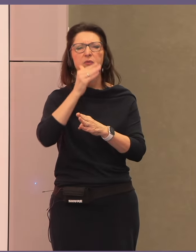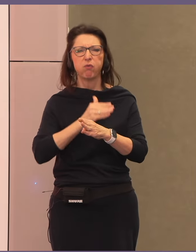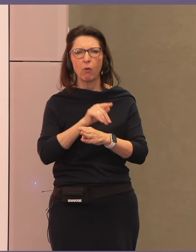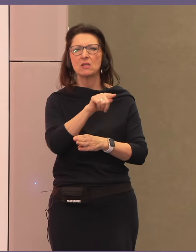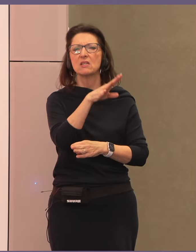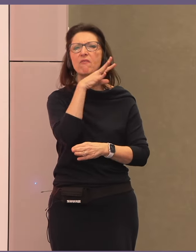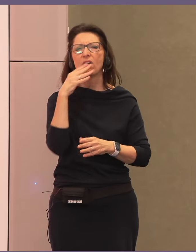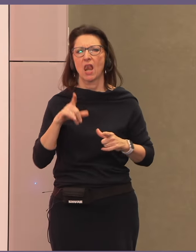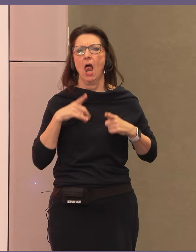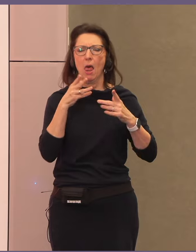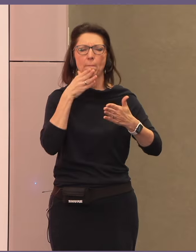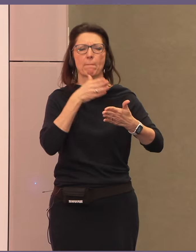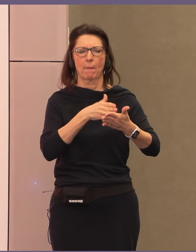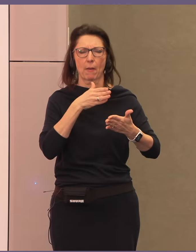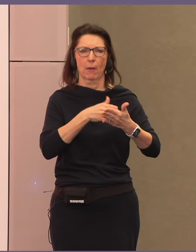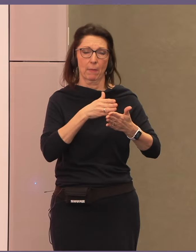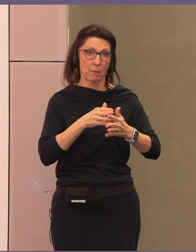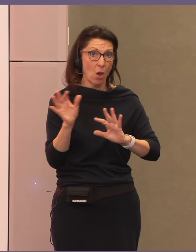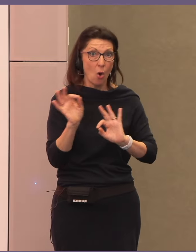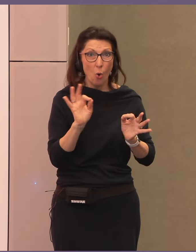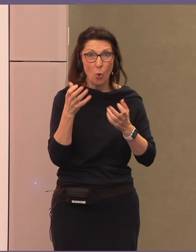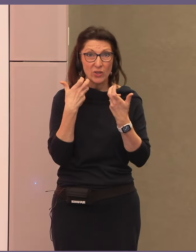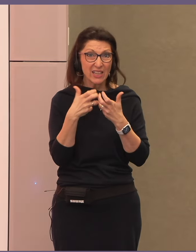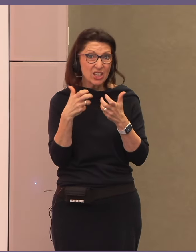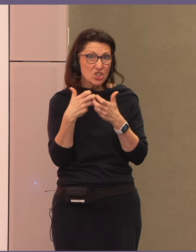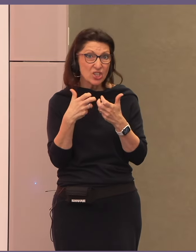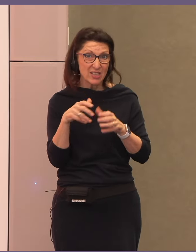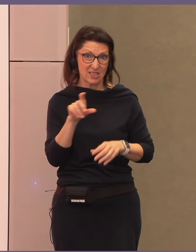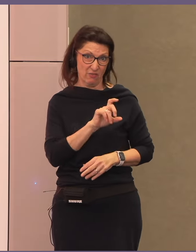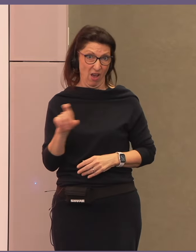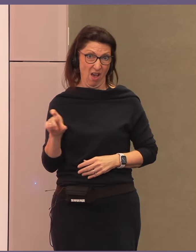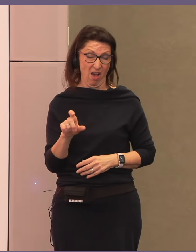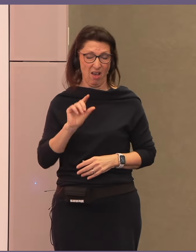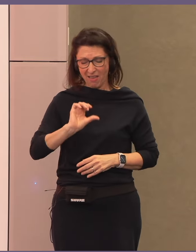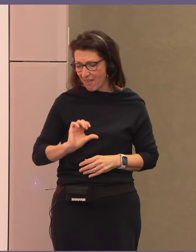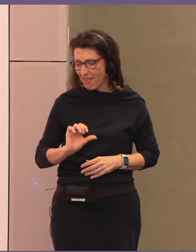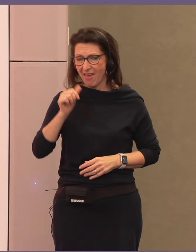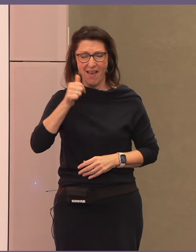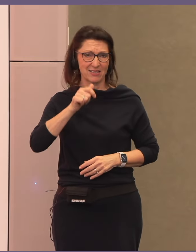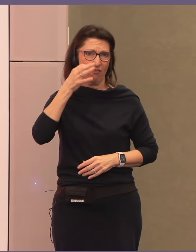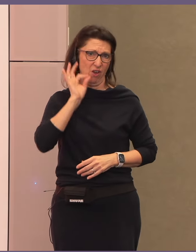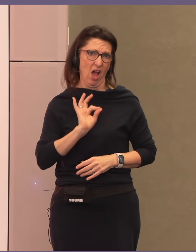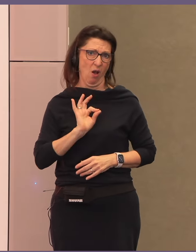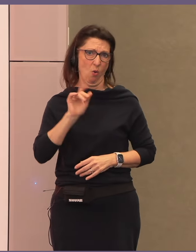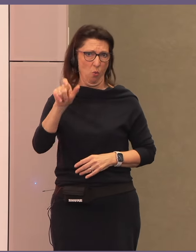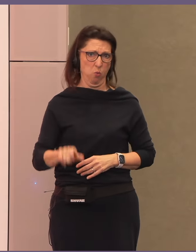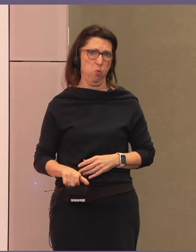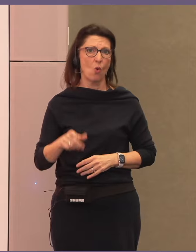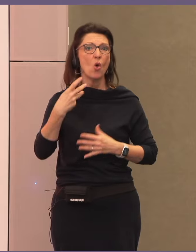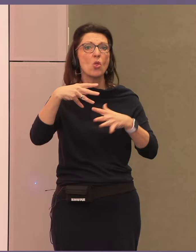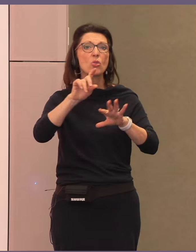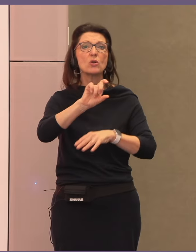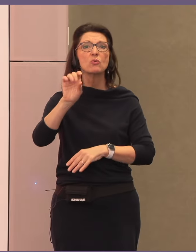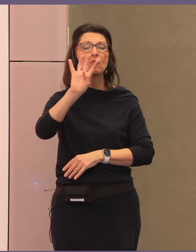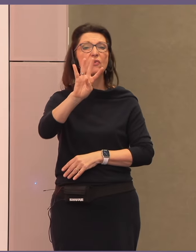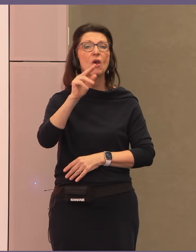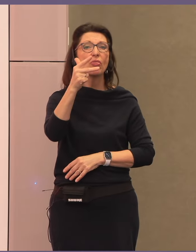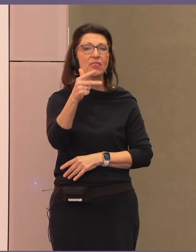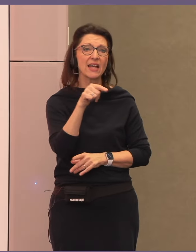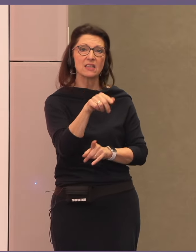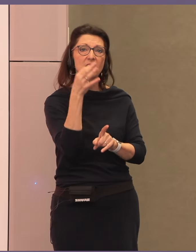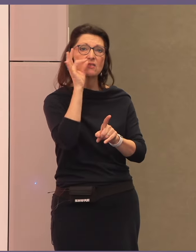Und auch Erna Patzelt, die erste Historikerin, die habilitierte Historikerin Österreichs, die 1934 einen Vortrag